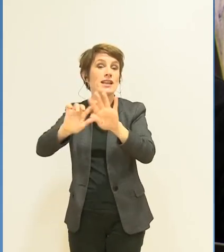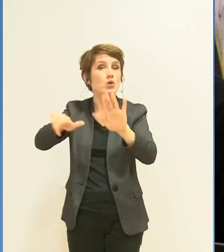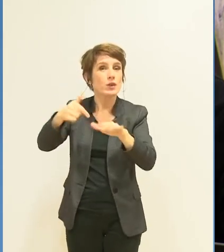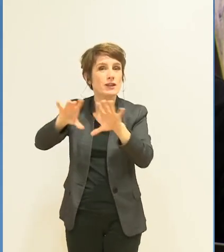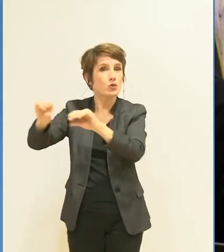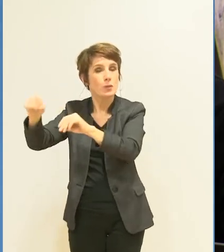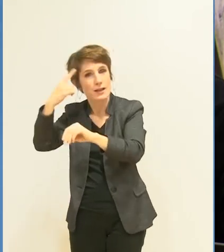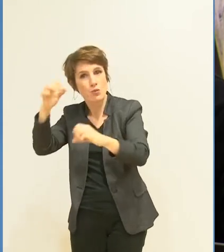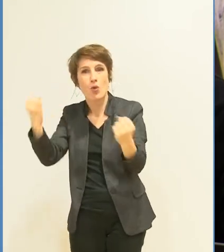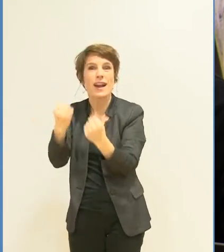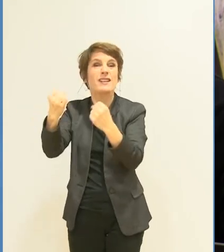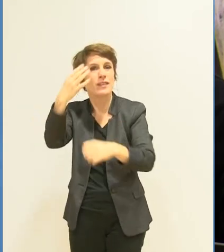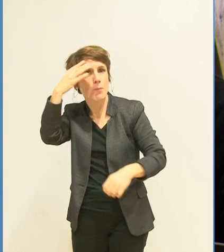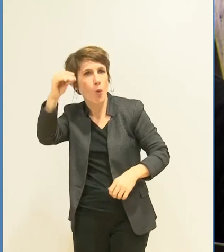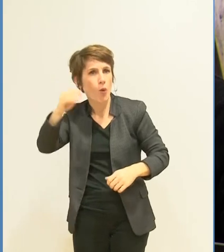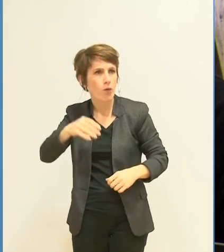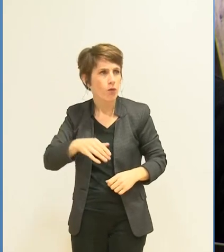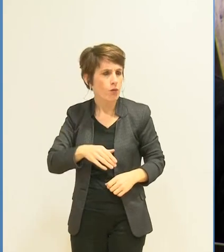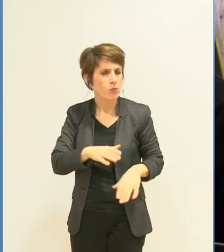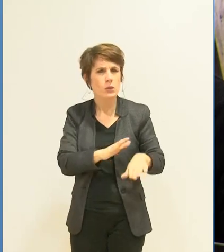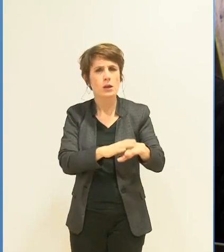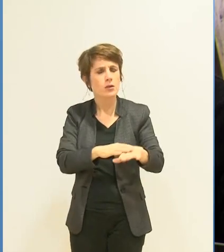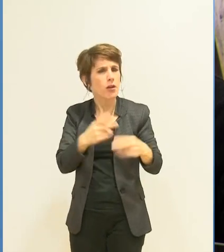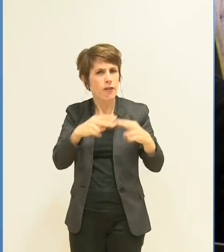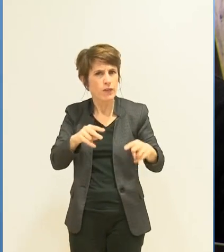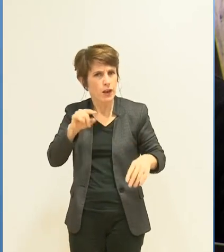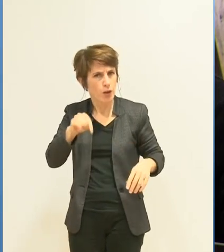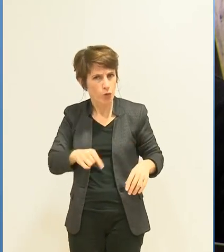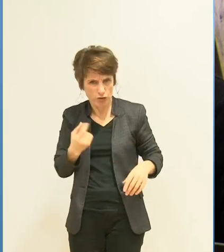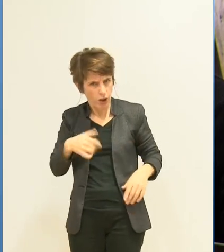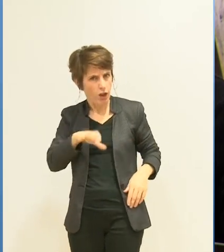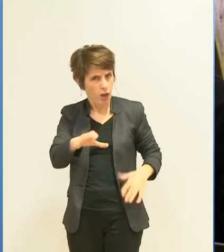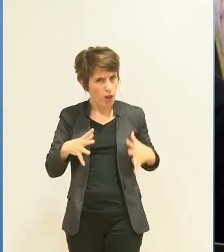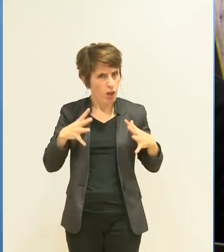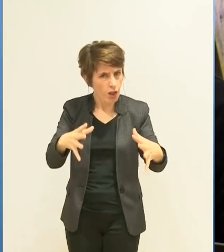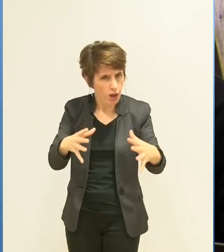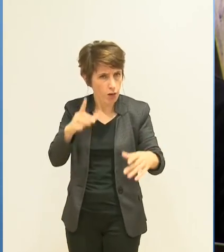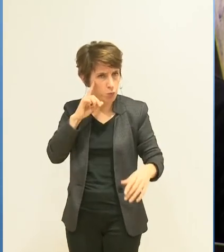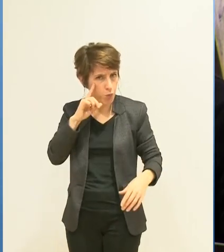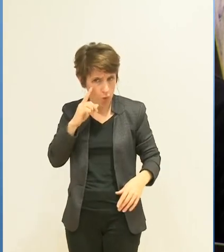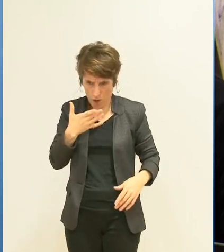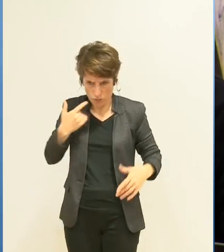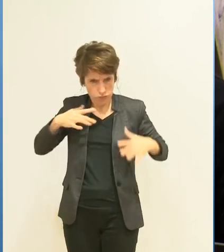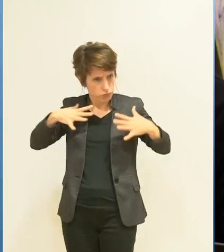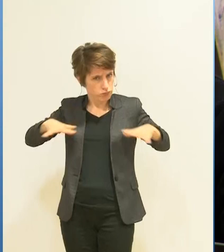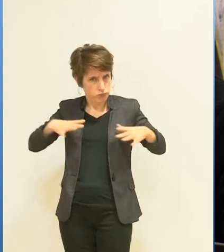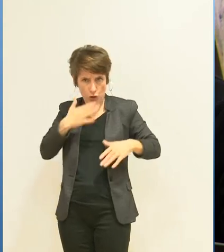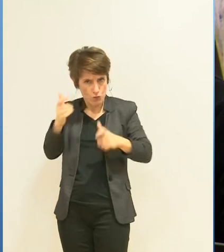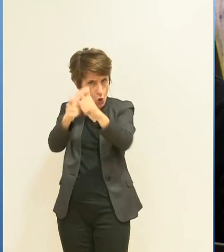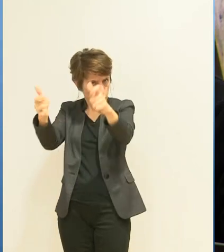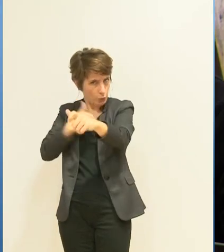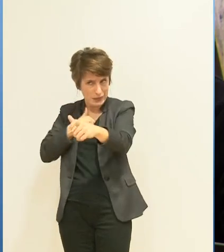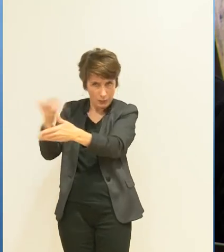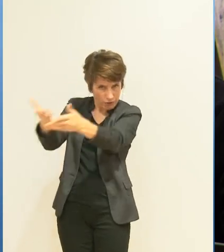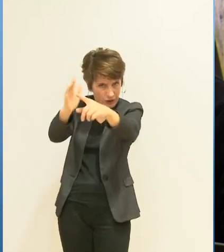pro pourquoi la ville doit elle supporter ce risque financier à la place des promoteurs puisque on leur fait